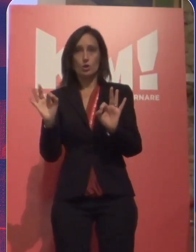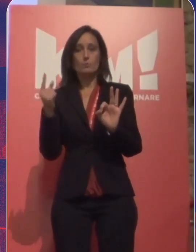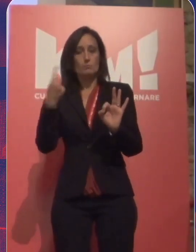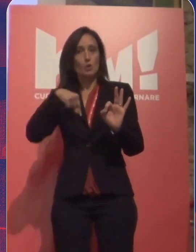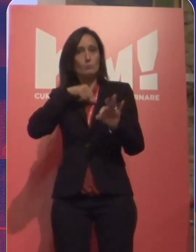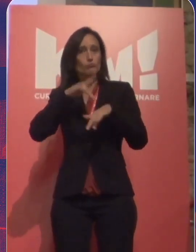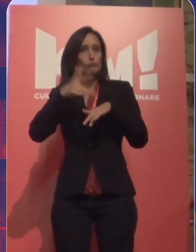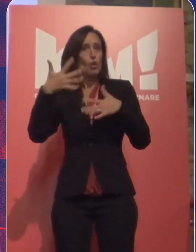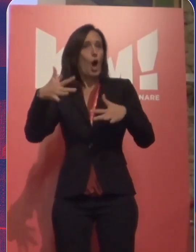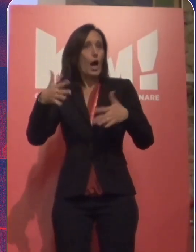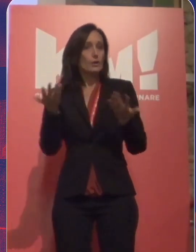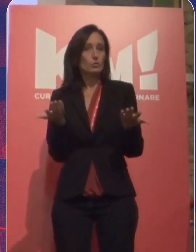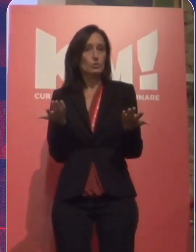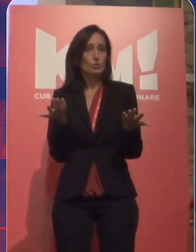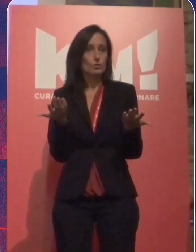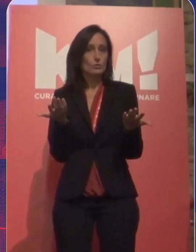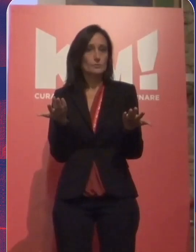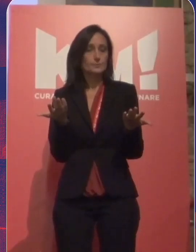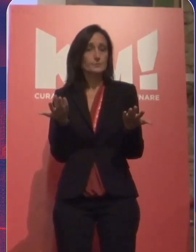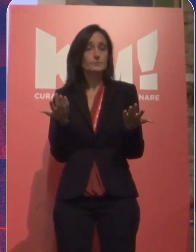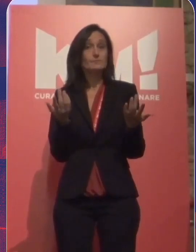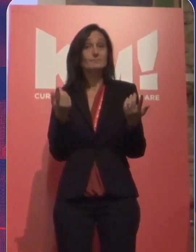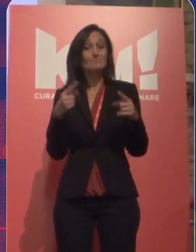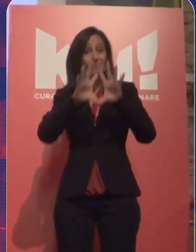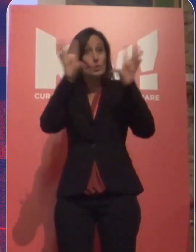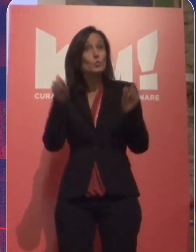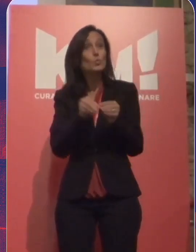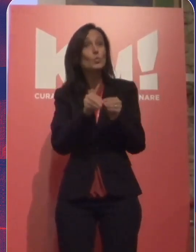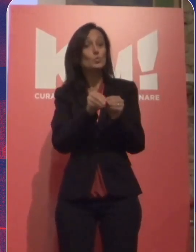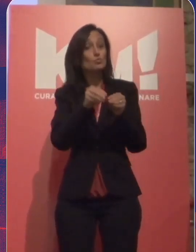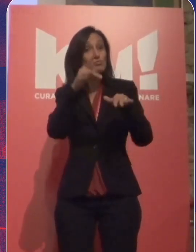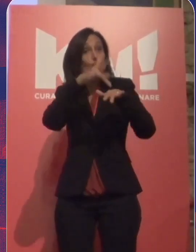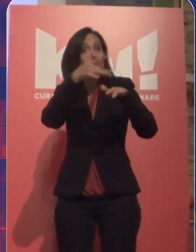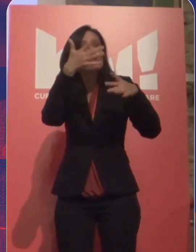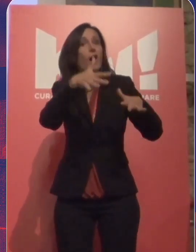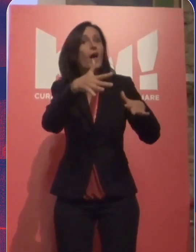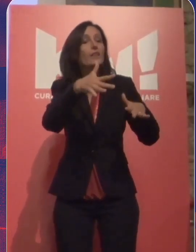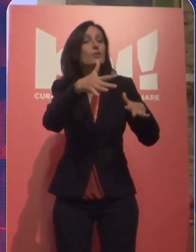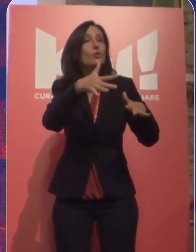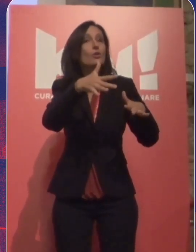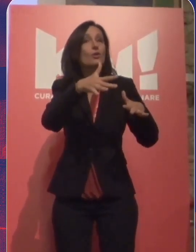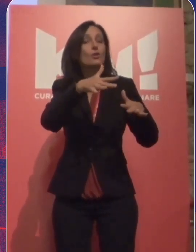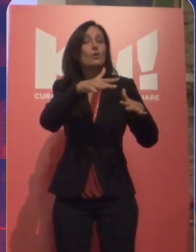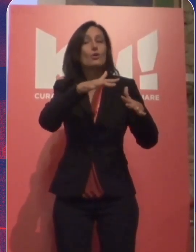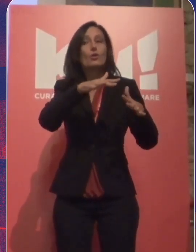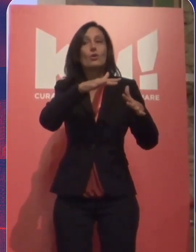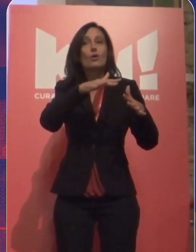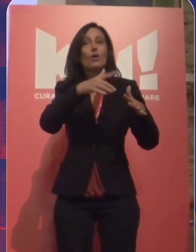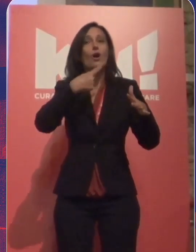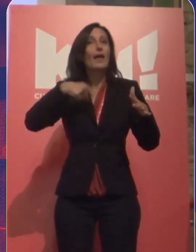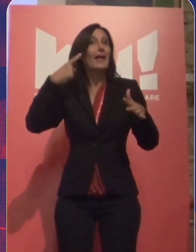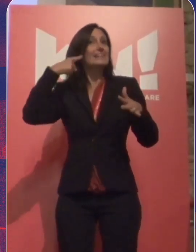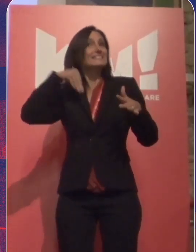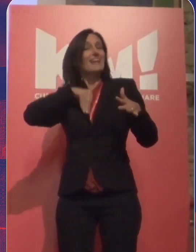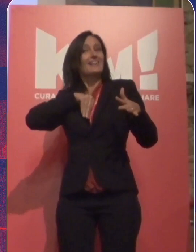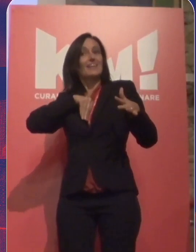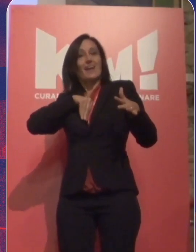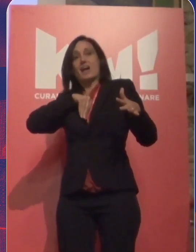chiaro che vivendo tutto questo abbiamo vissuto la libertà come pericolo